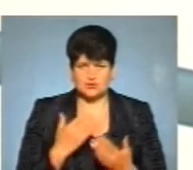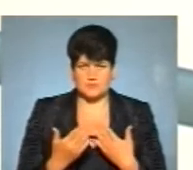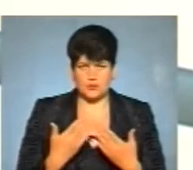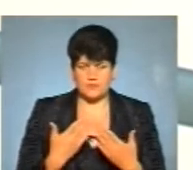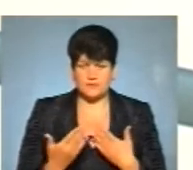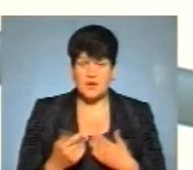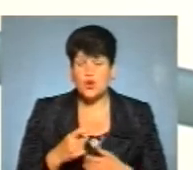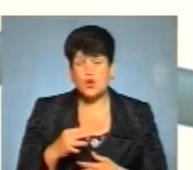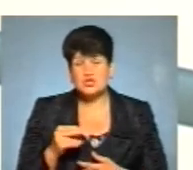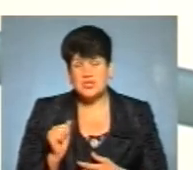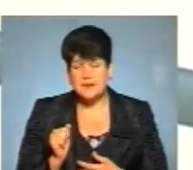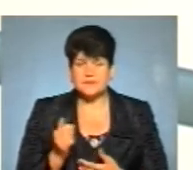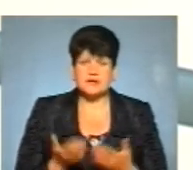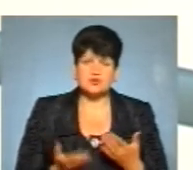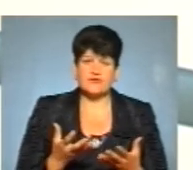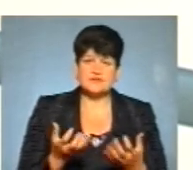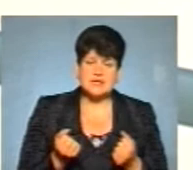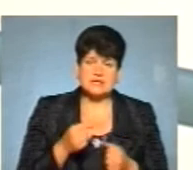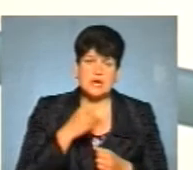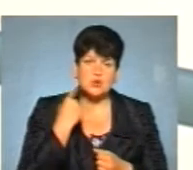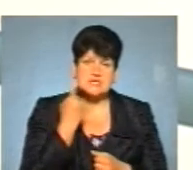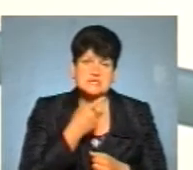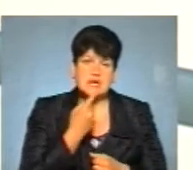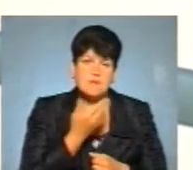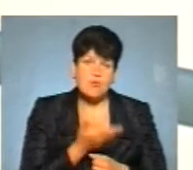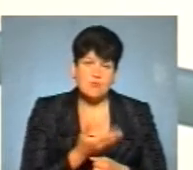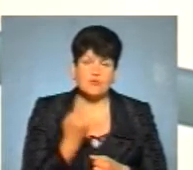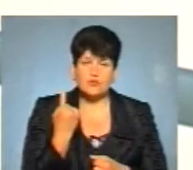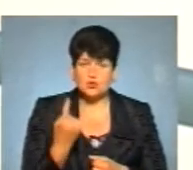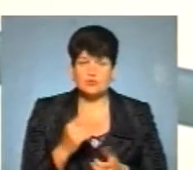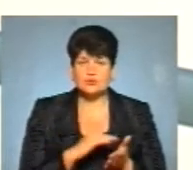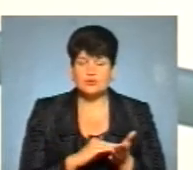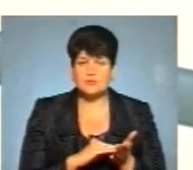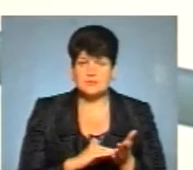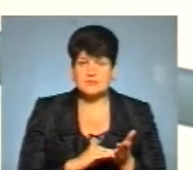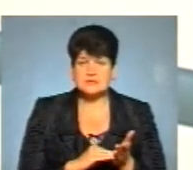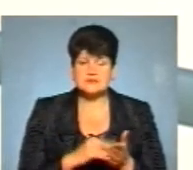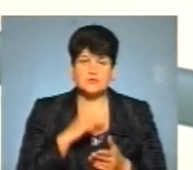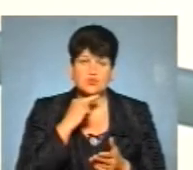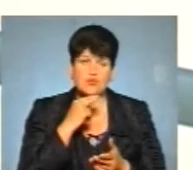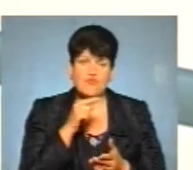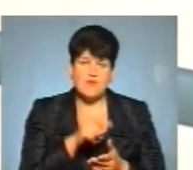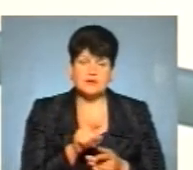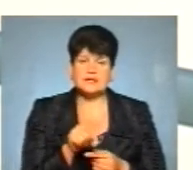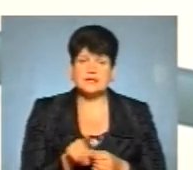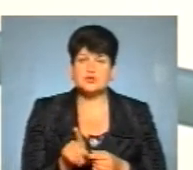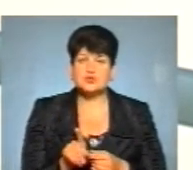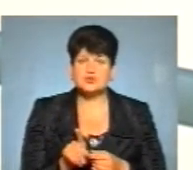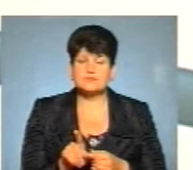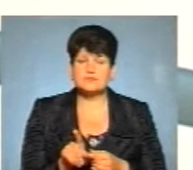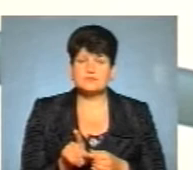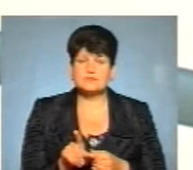Хоча, якщо взяти до уваги, чи це російська мова, в одному з своїх дописів звернула увагу на те, що